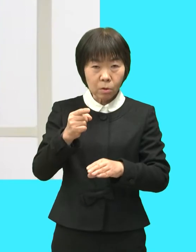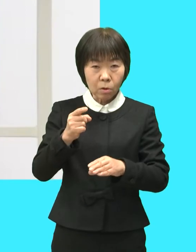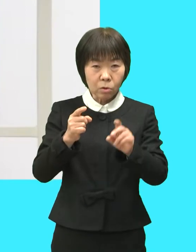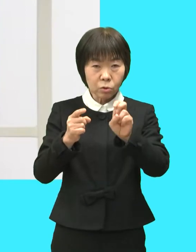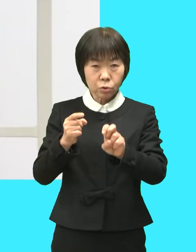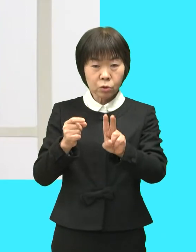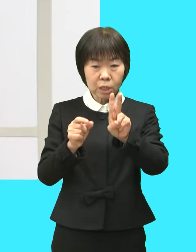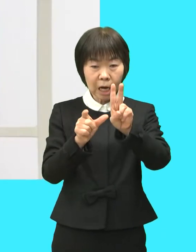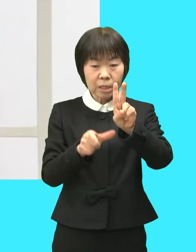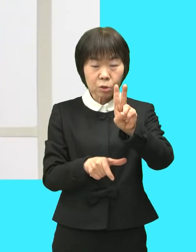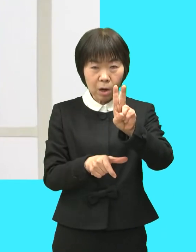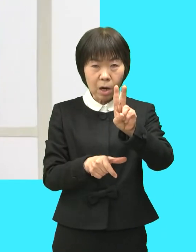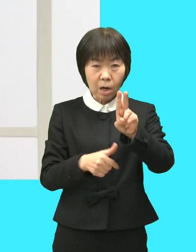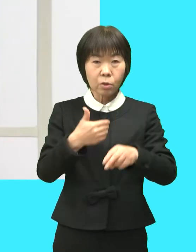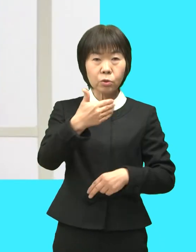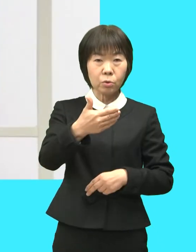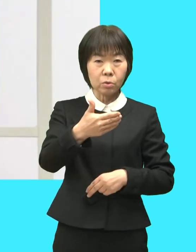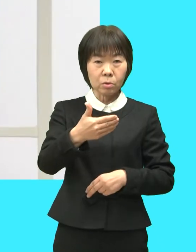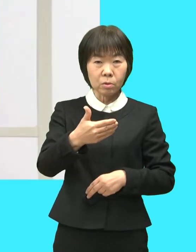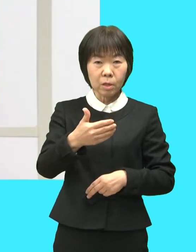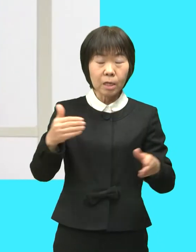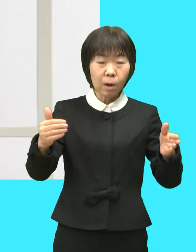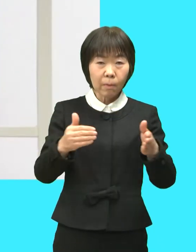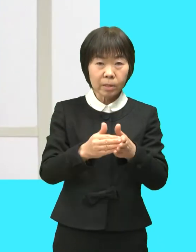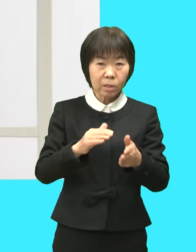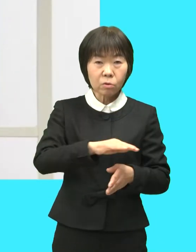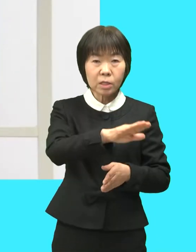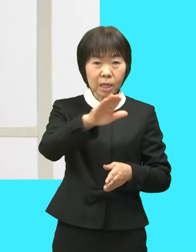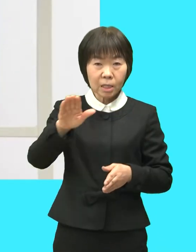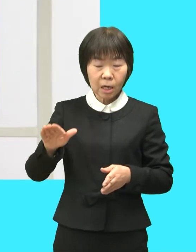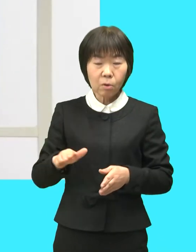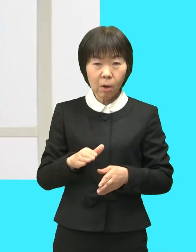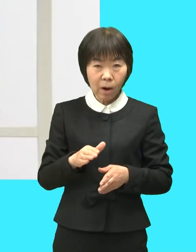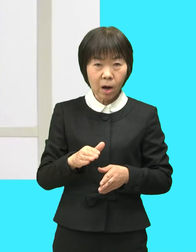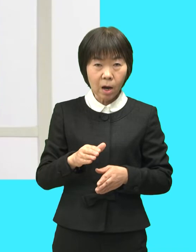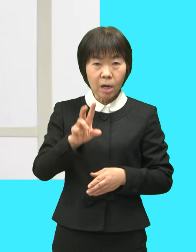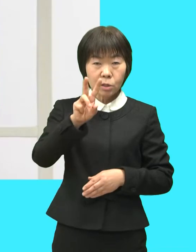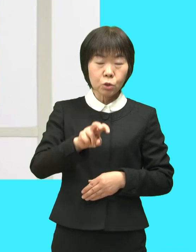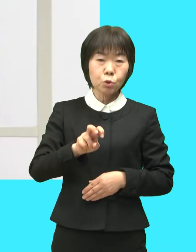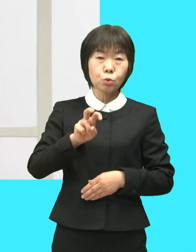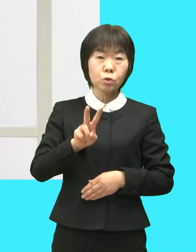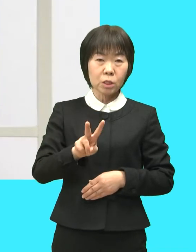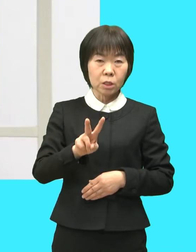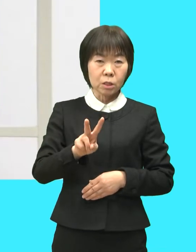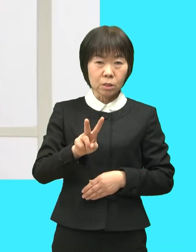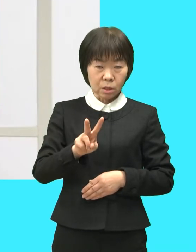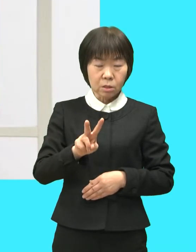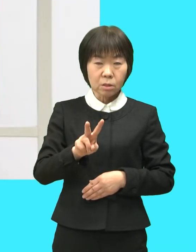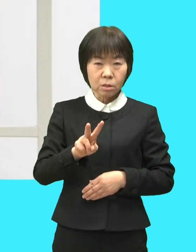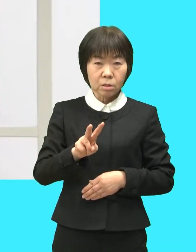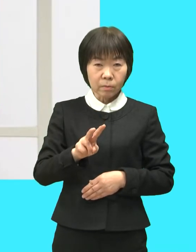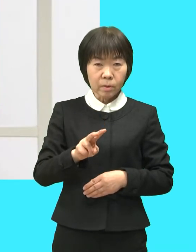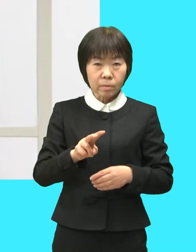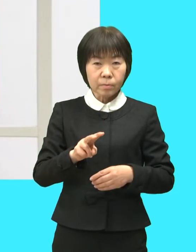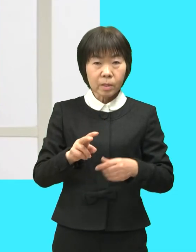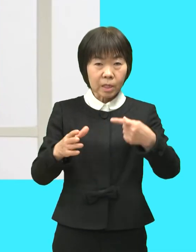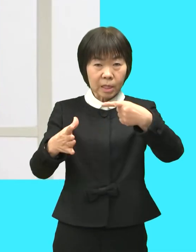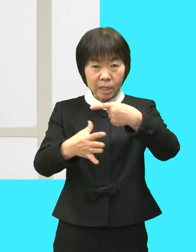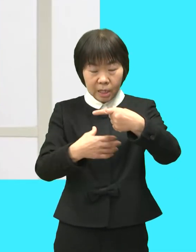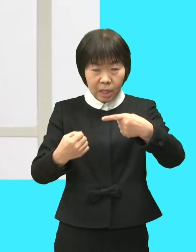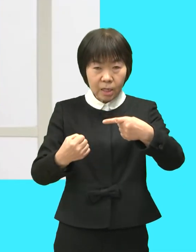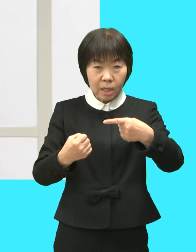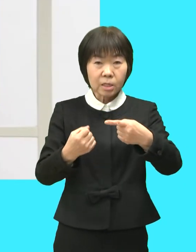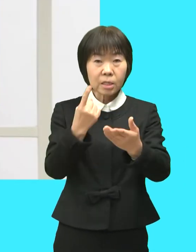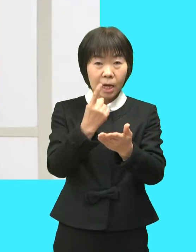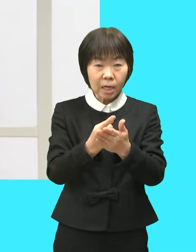ました。これまでの福島県全体のクラスターは22件でありますので、1ヶ月での9件という